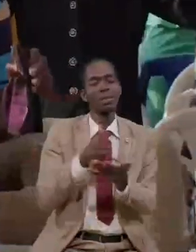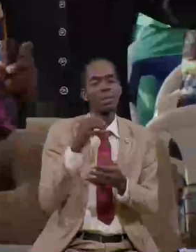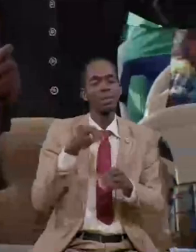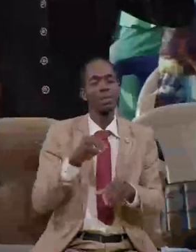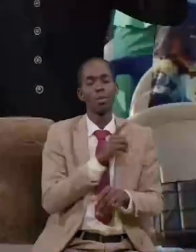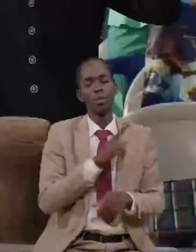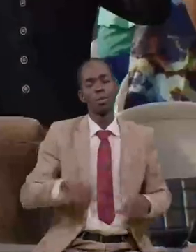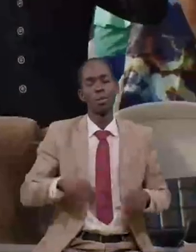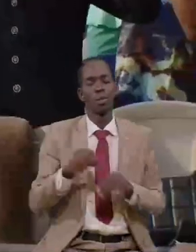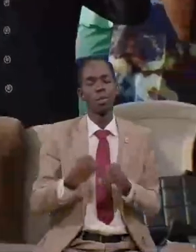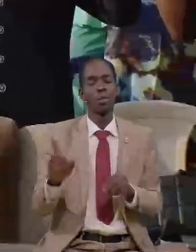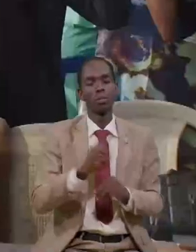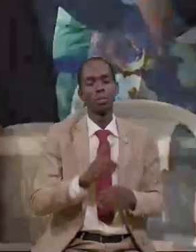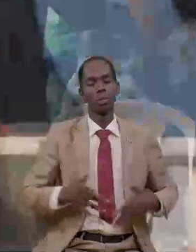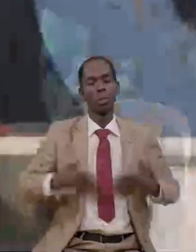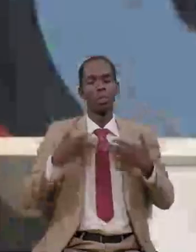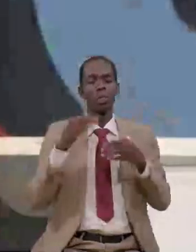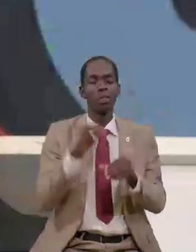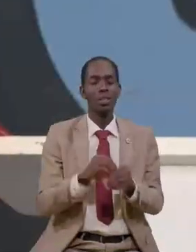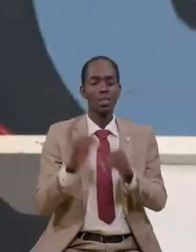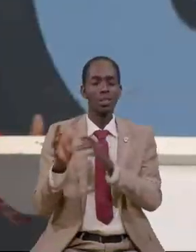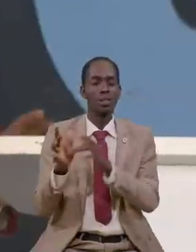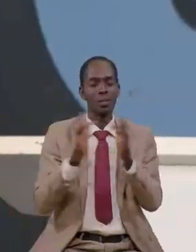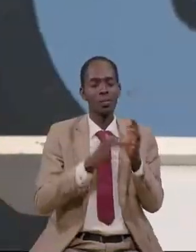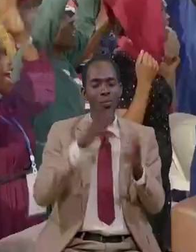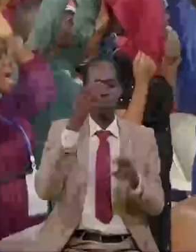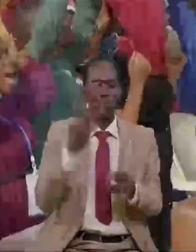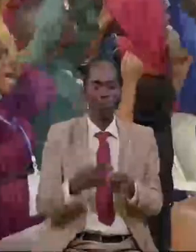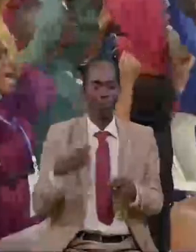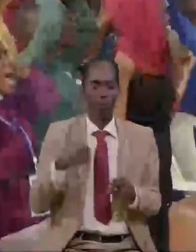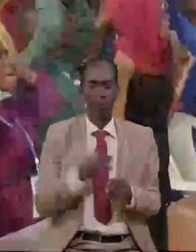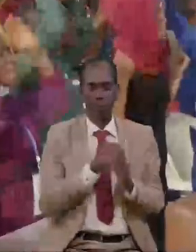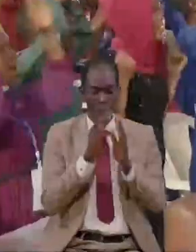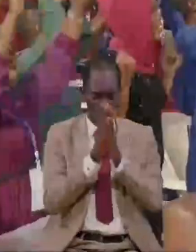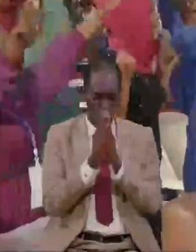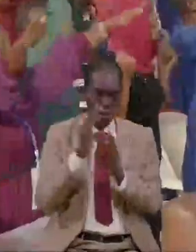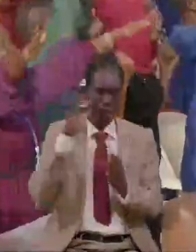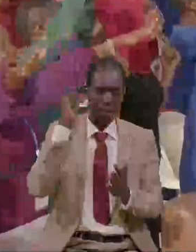vie. Au nom de Jésus, nous prions.